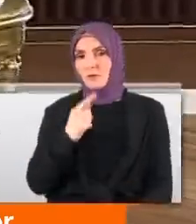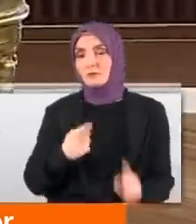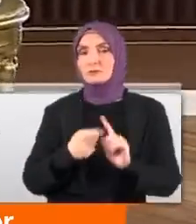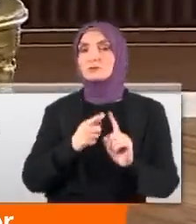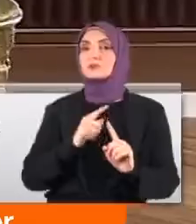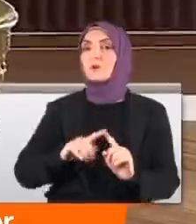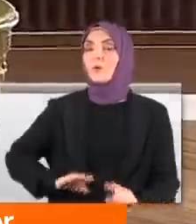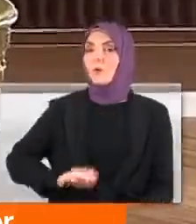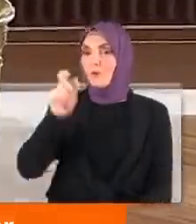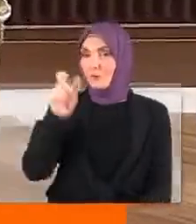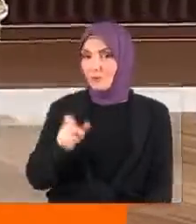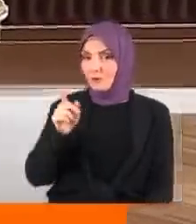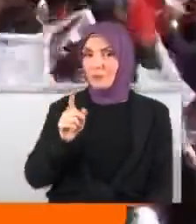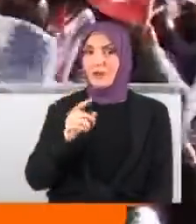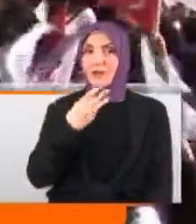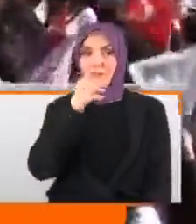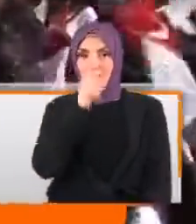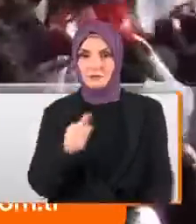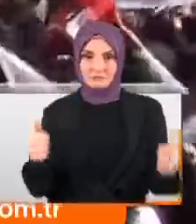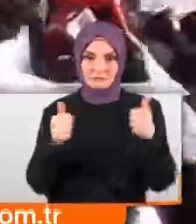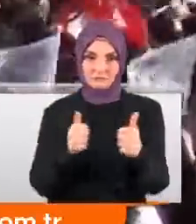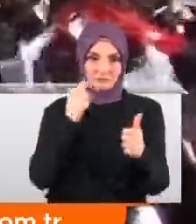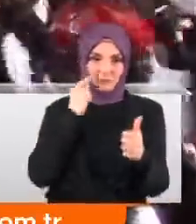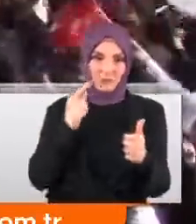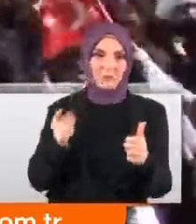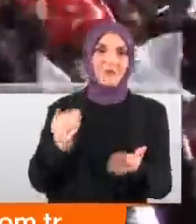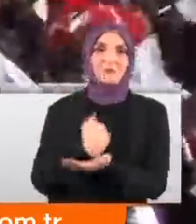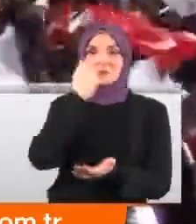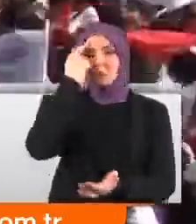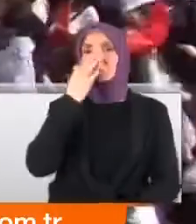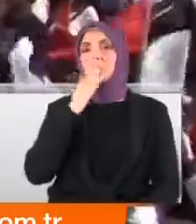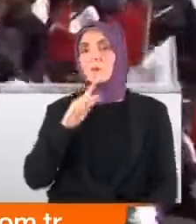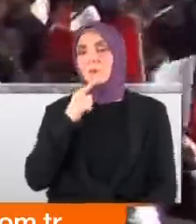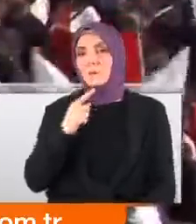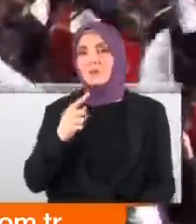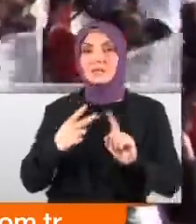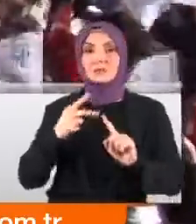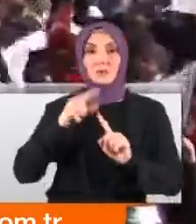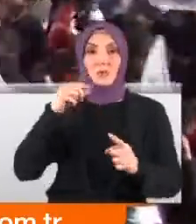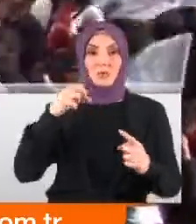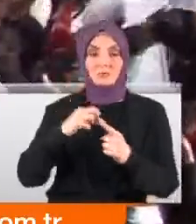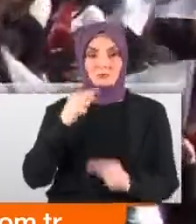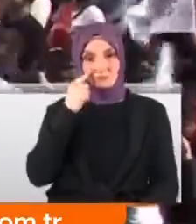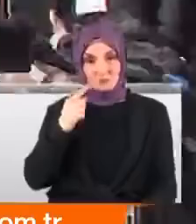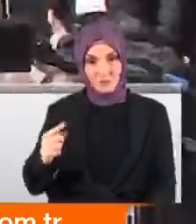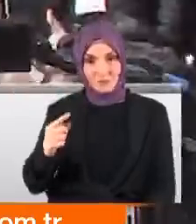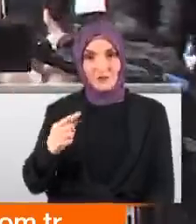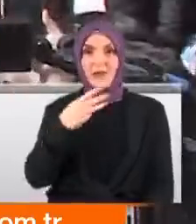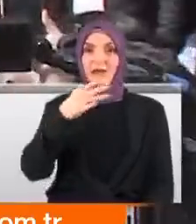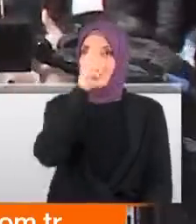Erdoğan karşısında şansının olmadığını söyledi. İkinci tura Erdoğan'la Kılıçdaroğlu